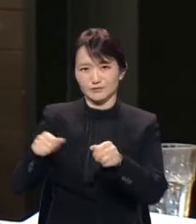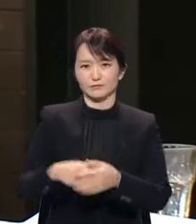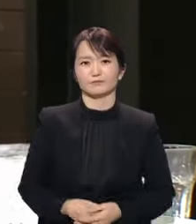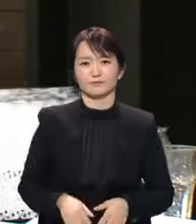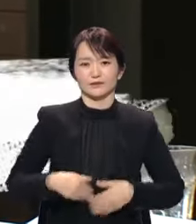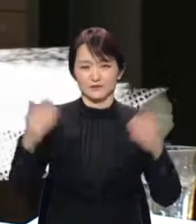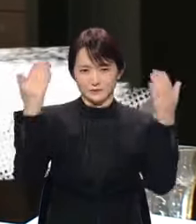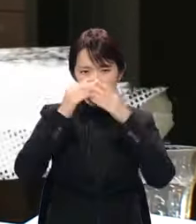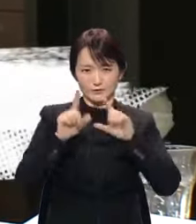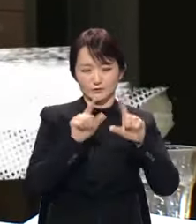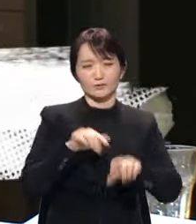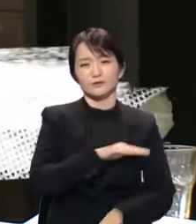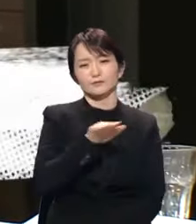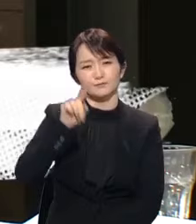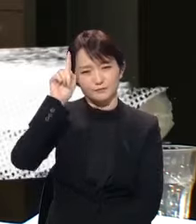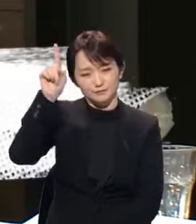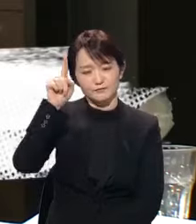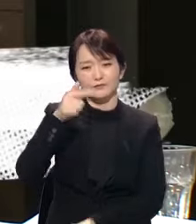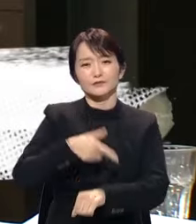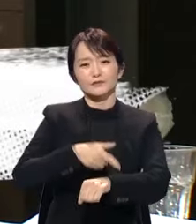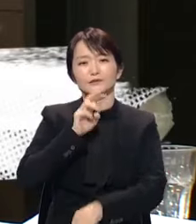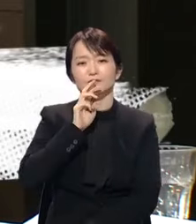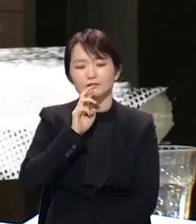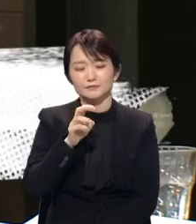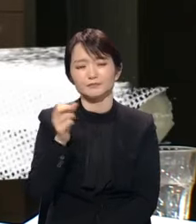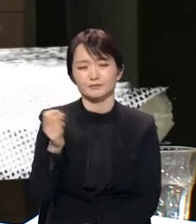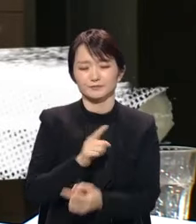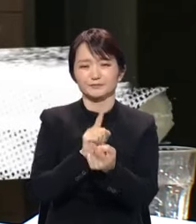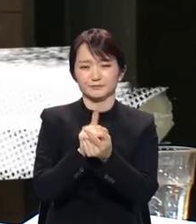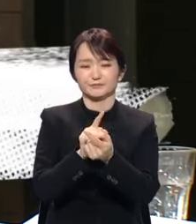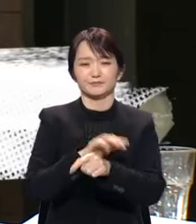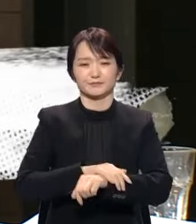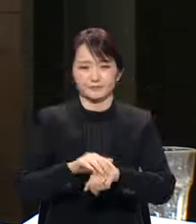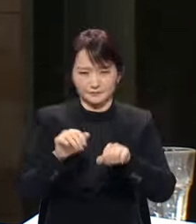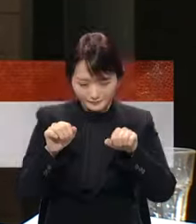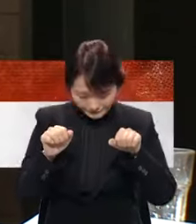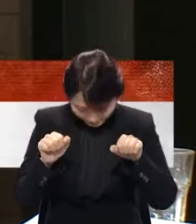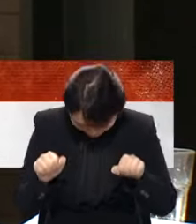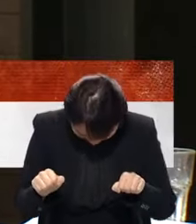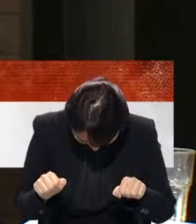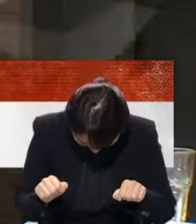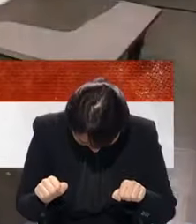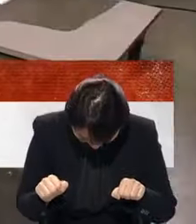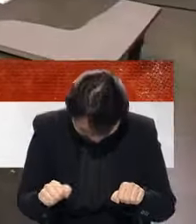저희는 내일도 별이 6개 판 사반 6관 저녁 6시 반에 다시 옵니다. 안녕히 계십시오.